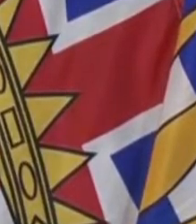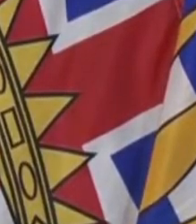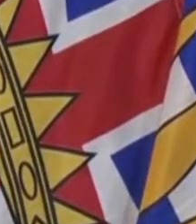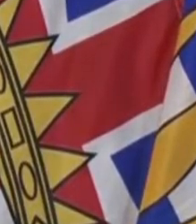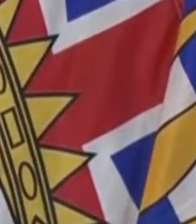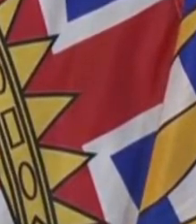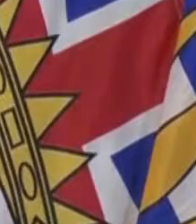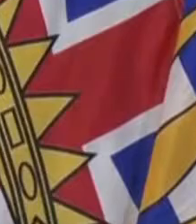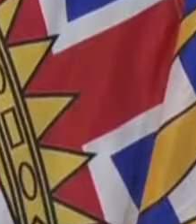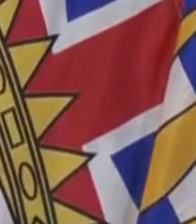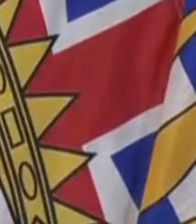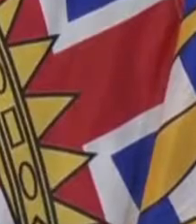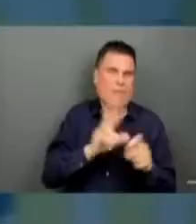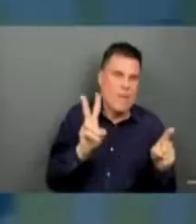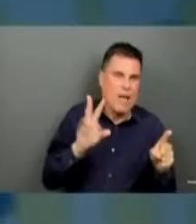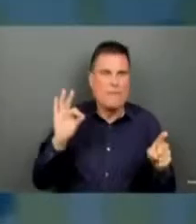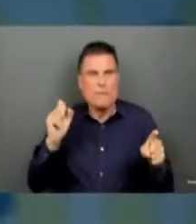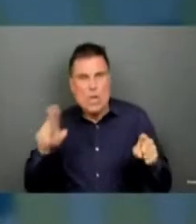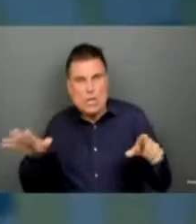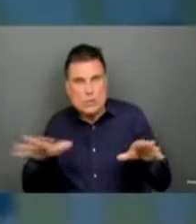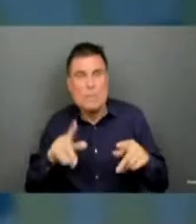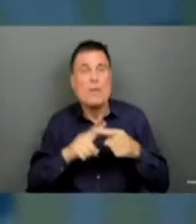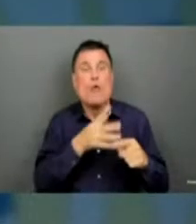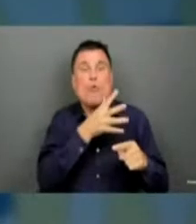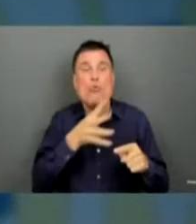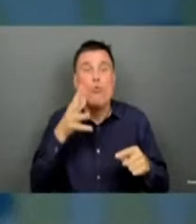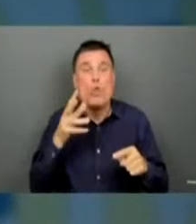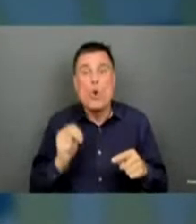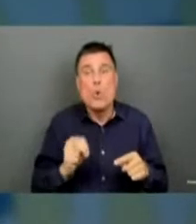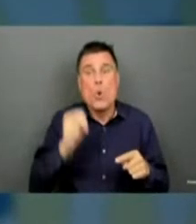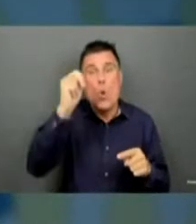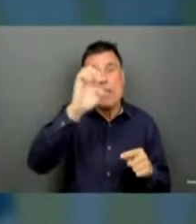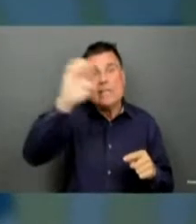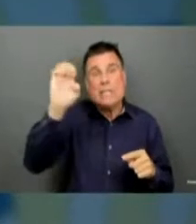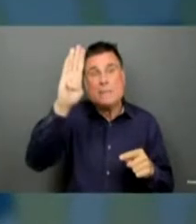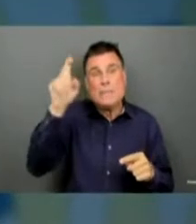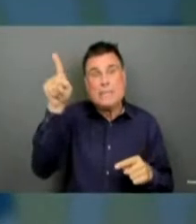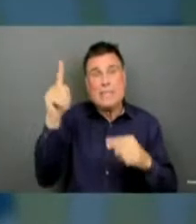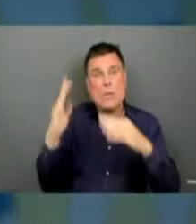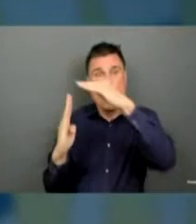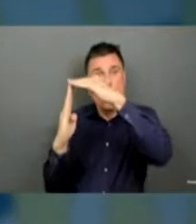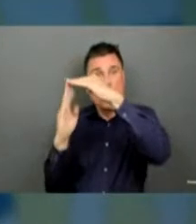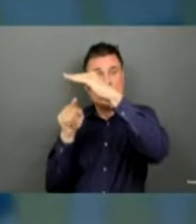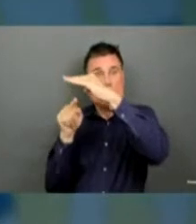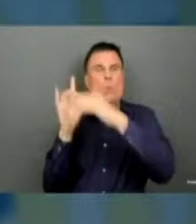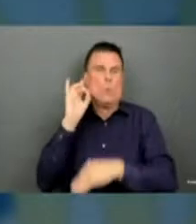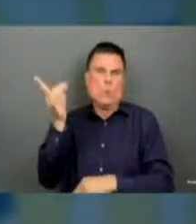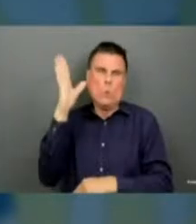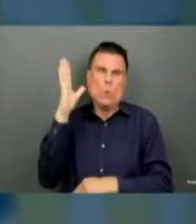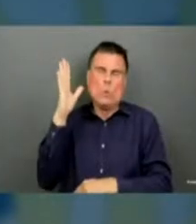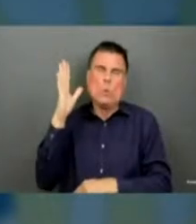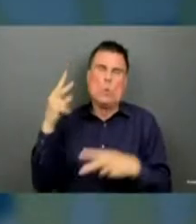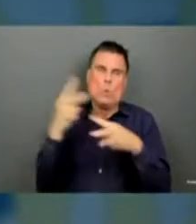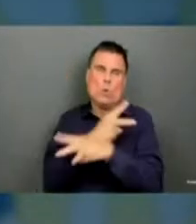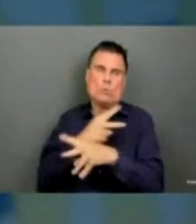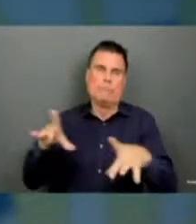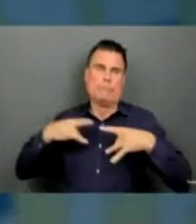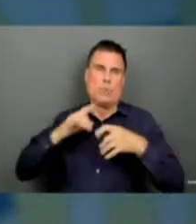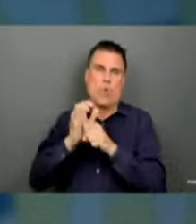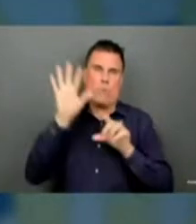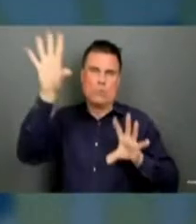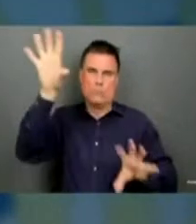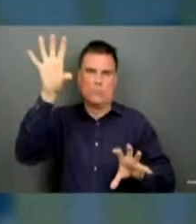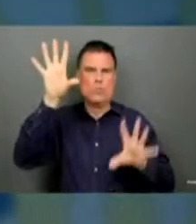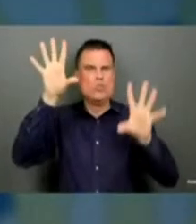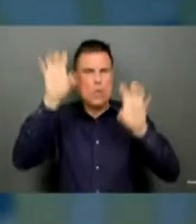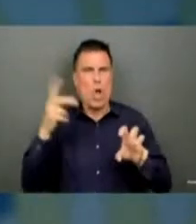的影响特别是我们这些这个长期 The good news is this is the information about cases and